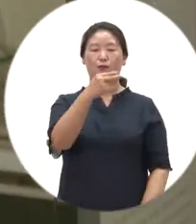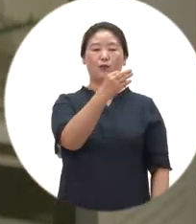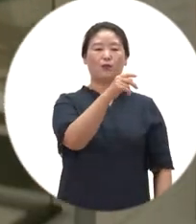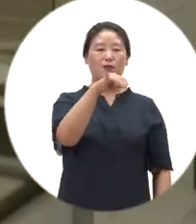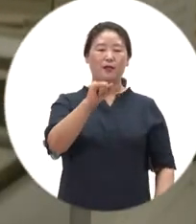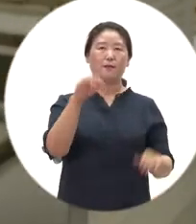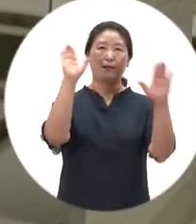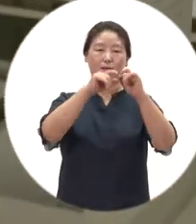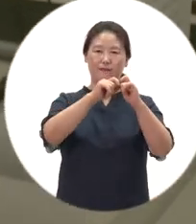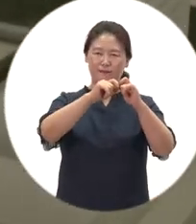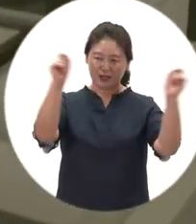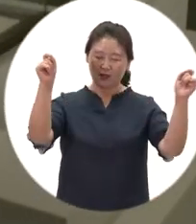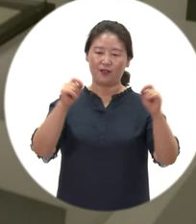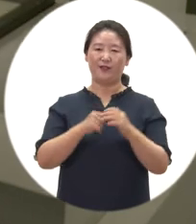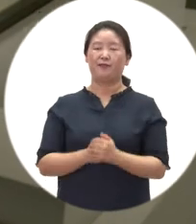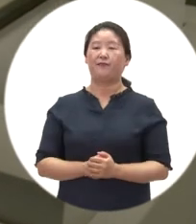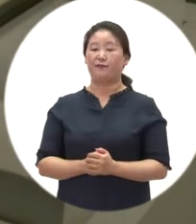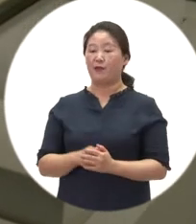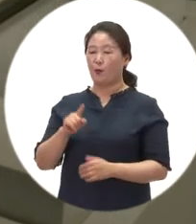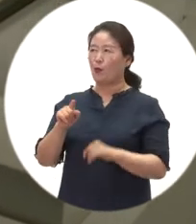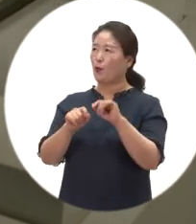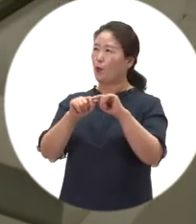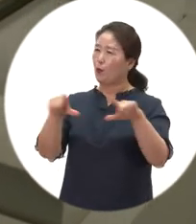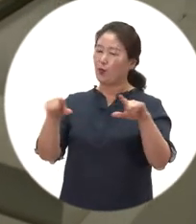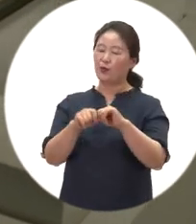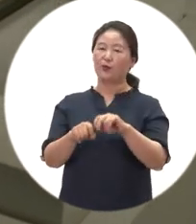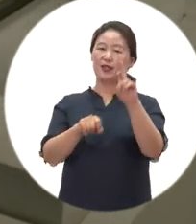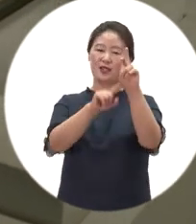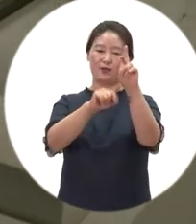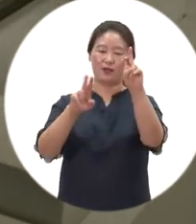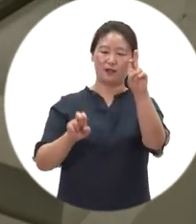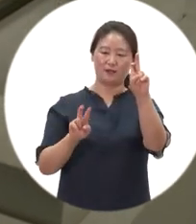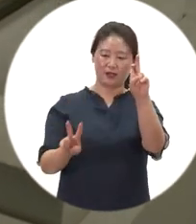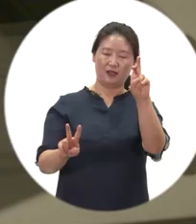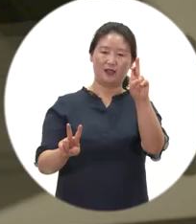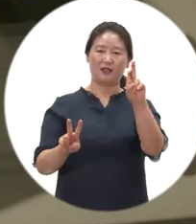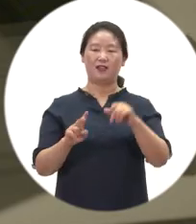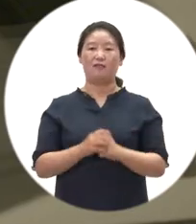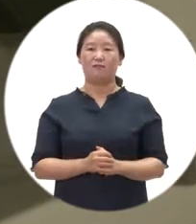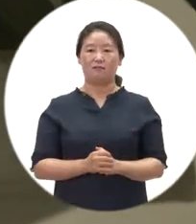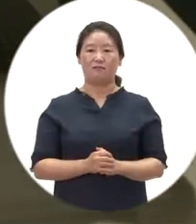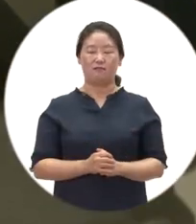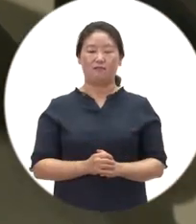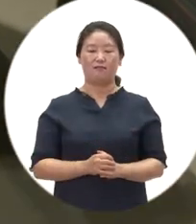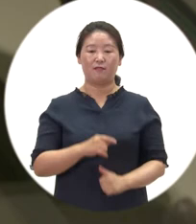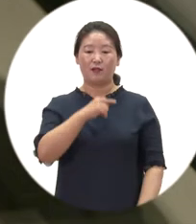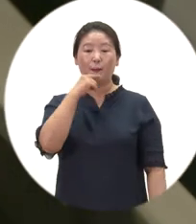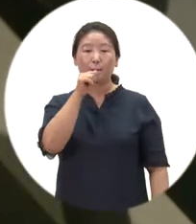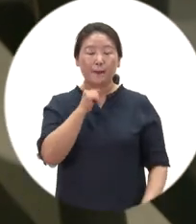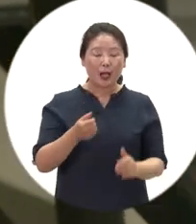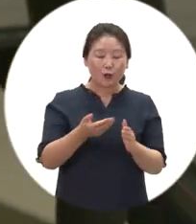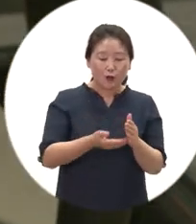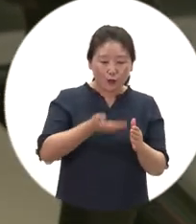동지는 밤이 가장 길고 낮이 가장 짧은 날로 대개 양력 12월 22일경에 듭니다. 동지에는 팥죽을 쏘아